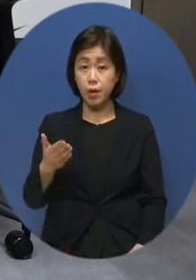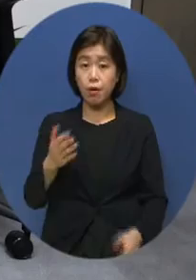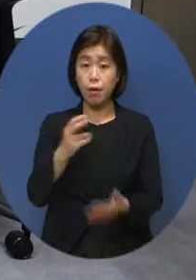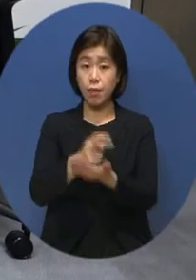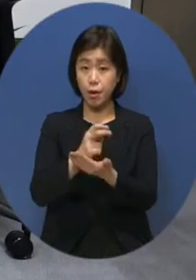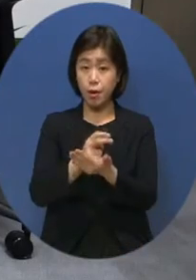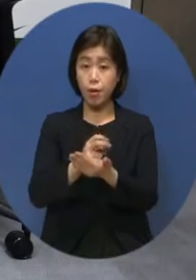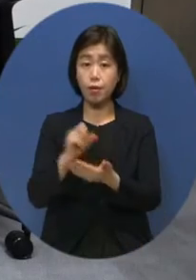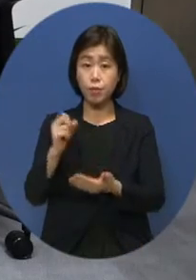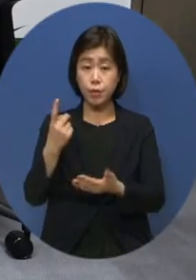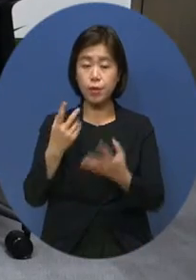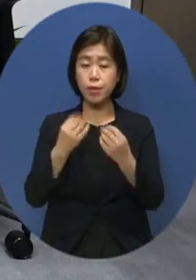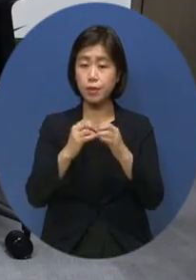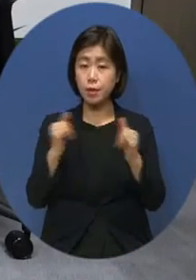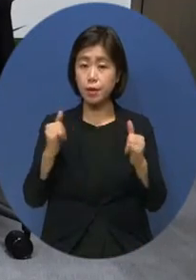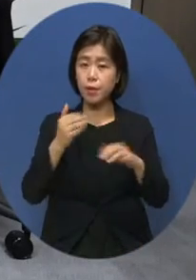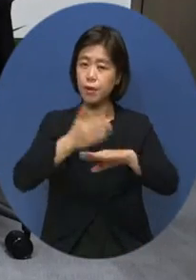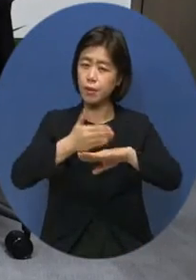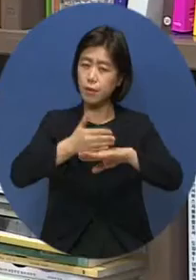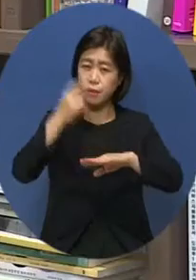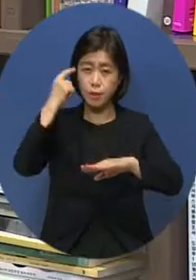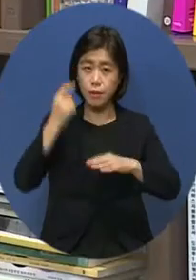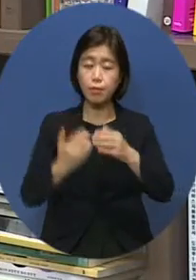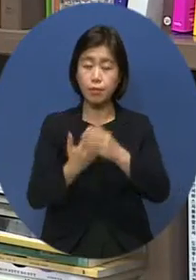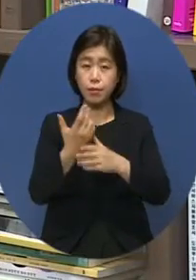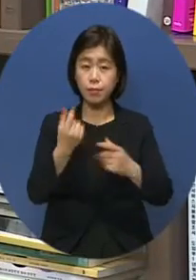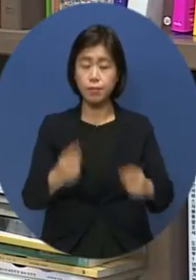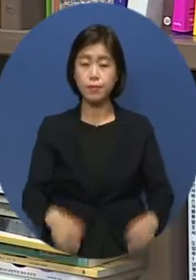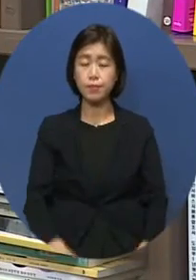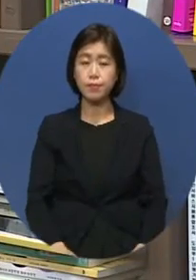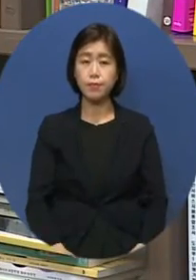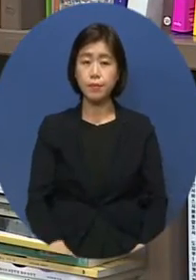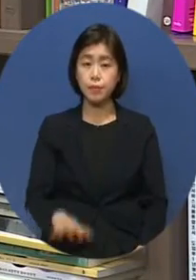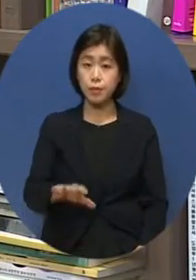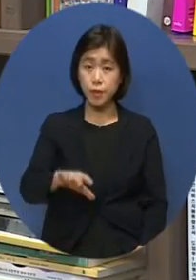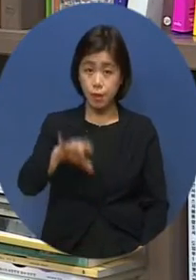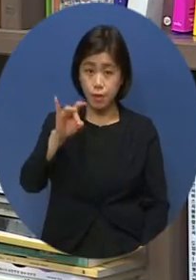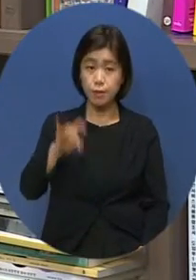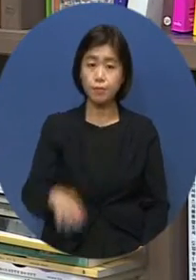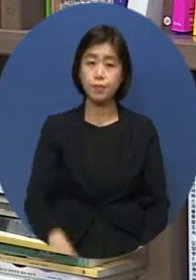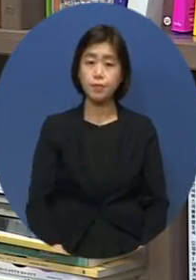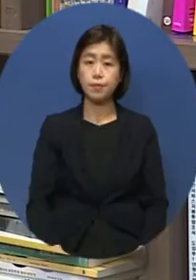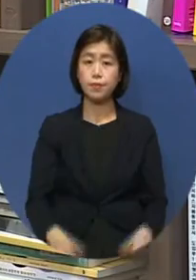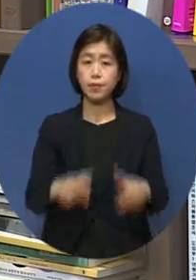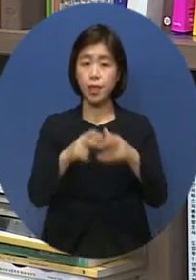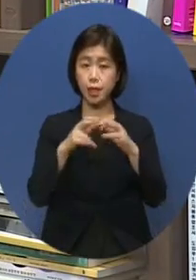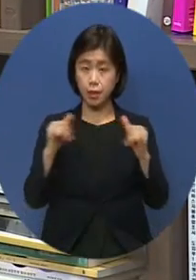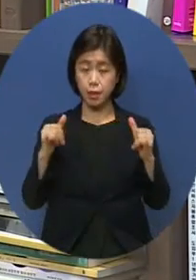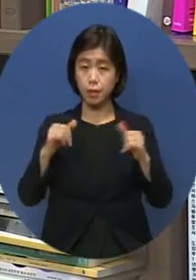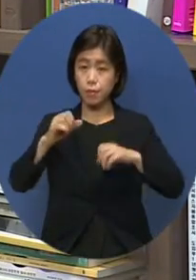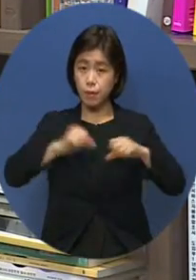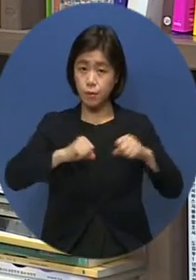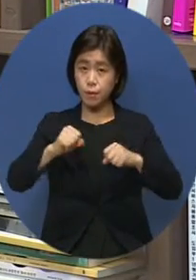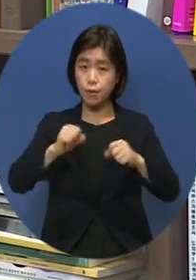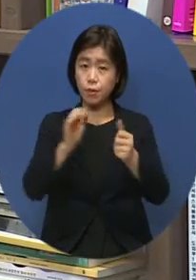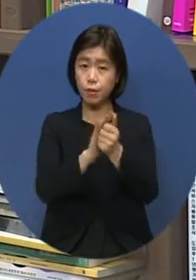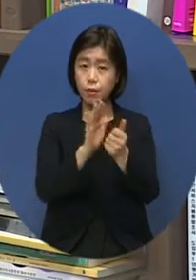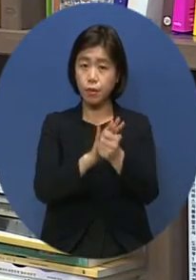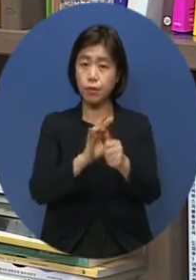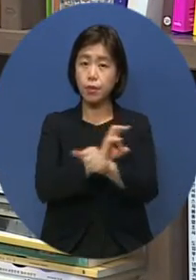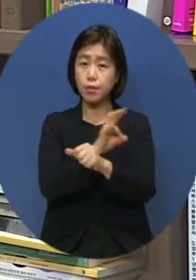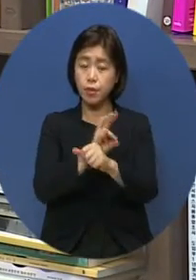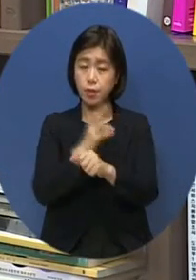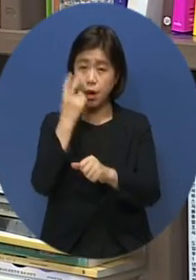하실 것 같은데, 처음 이 법안을, 그러니까 24시, 장애 활동 지원 24시간 보장법을